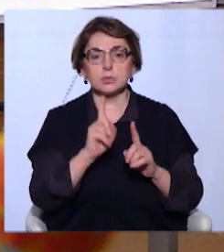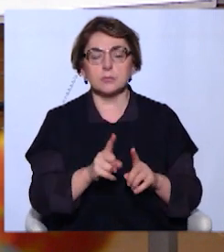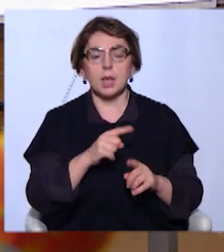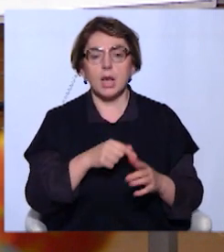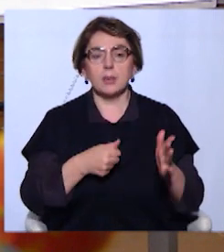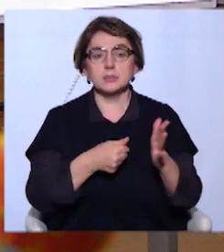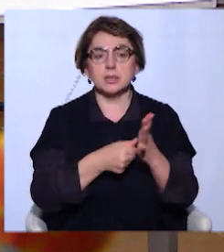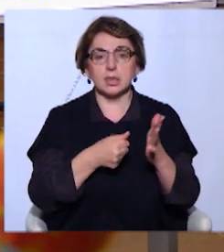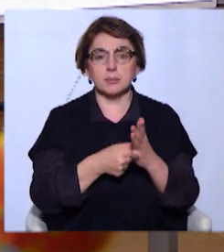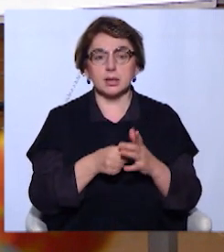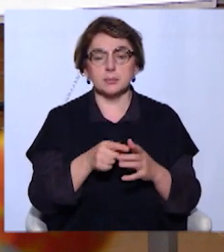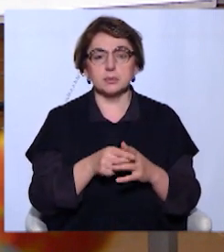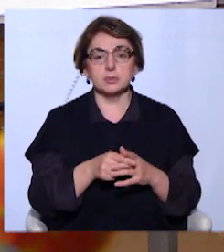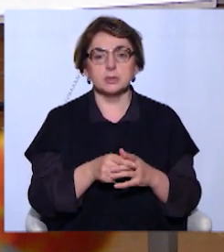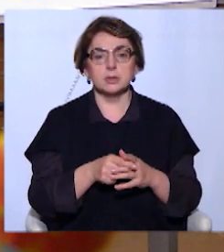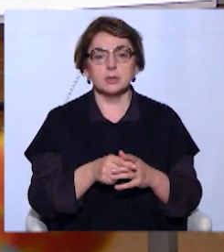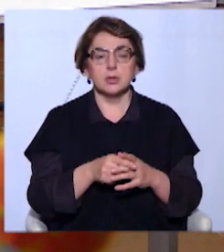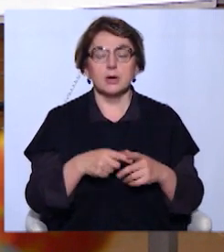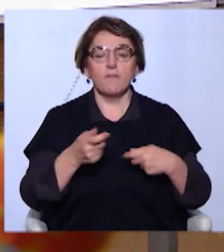გეტყვი იმასაც, რომ ამ საშუალებებით